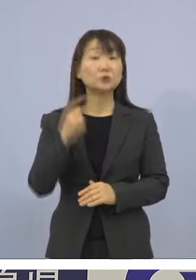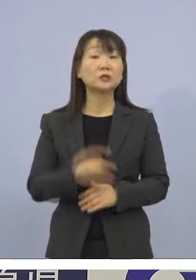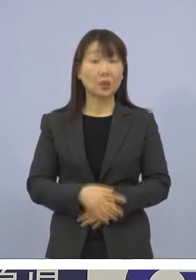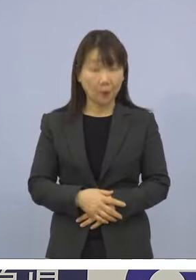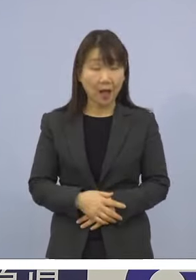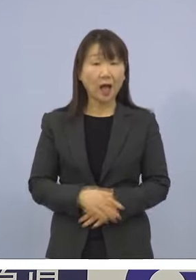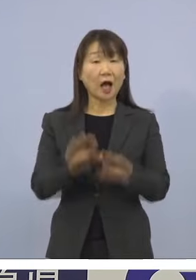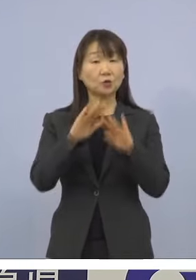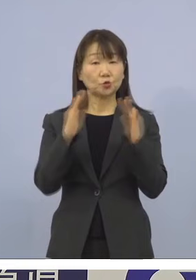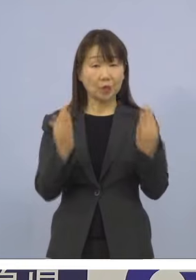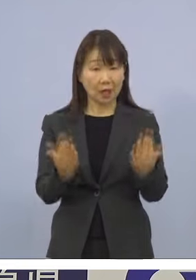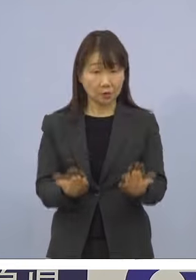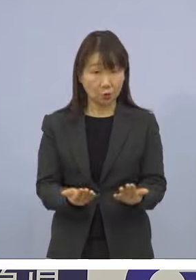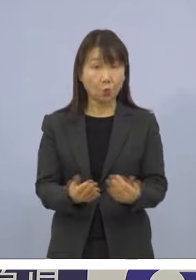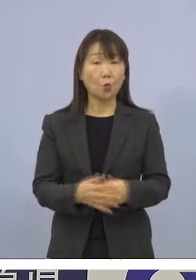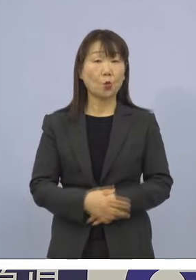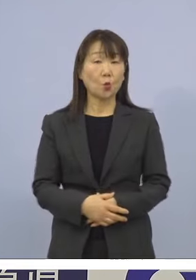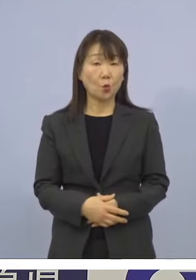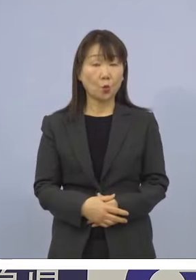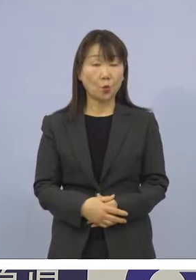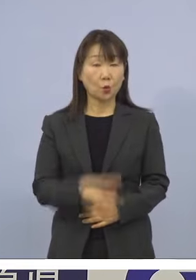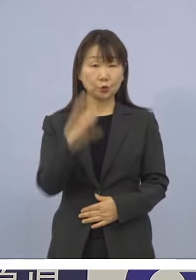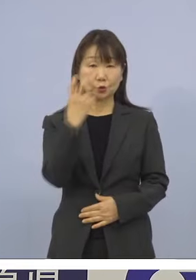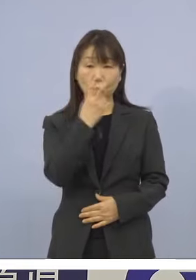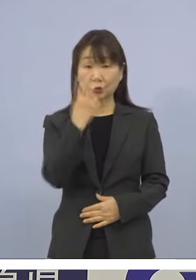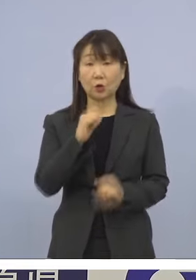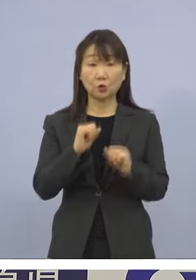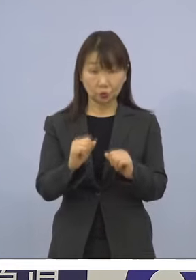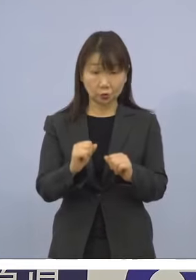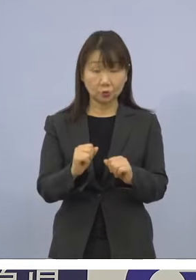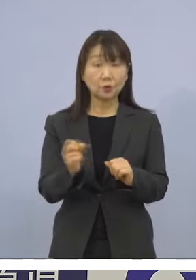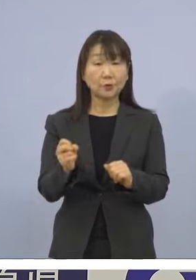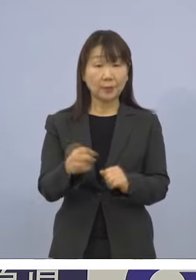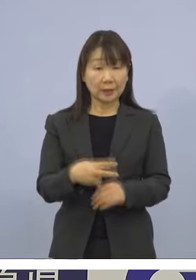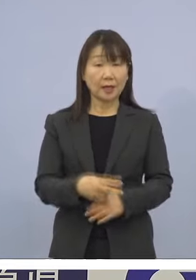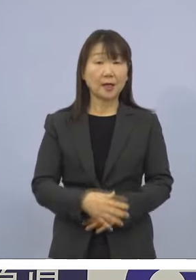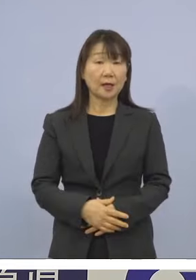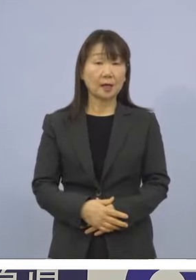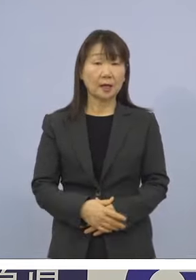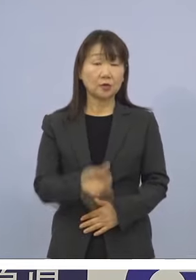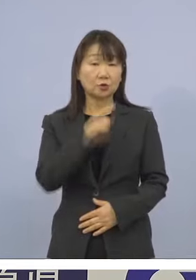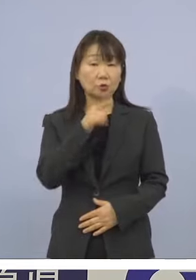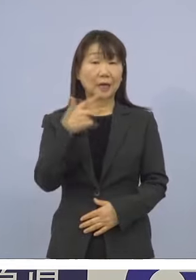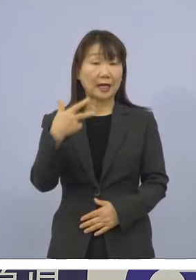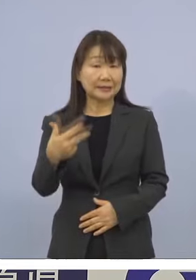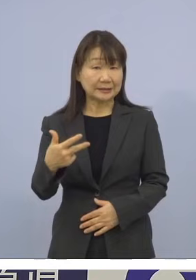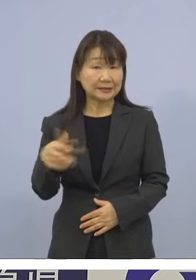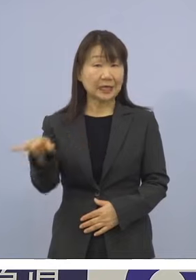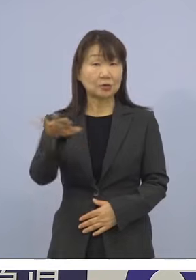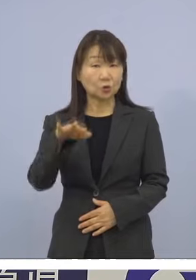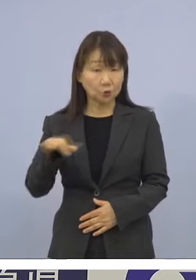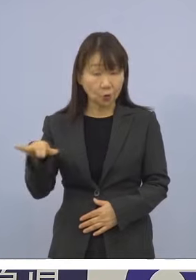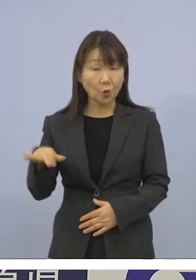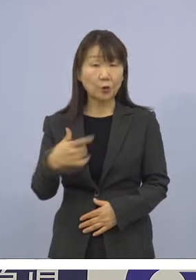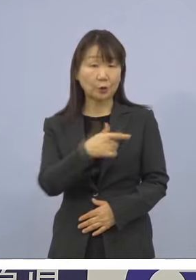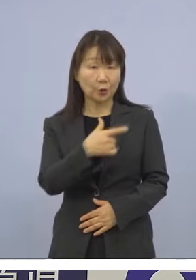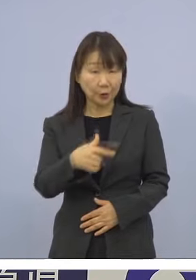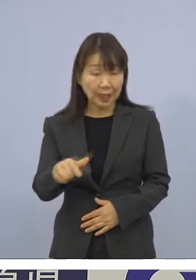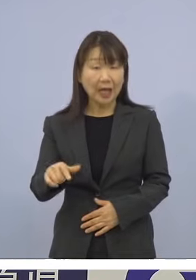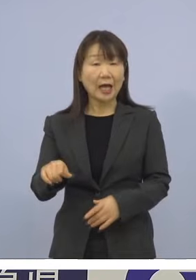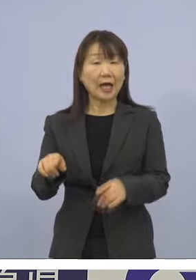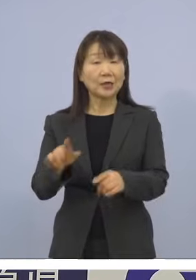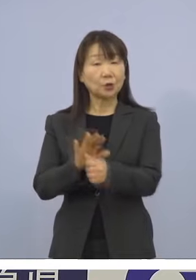ある程度調査をすること、そしてまた徳島市さんとのいろんな協力協